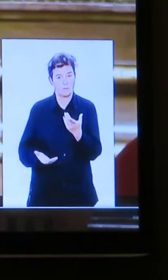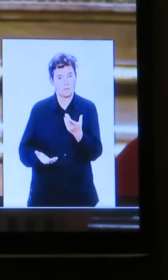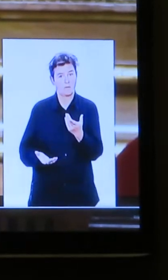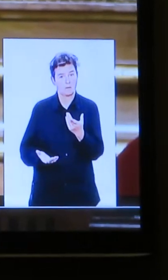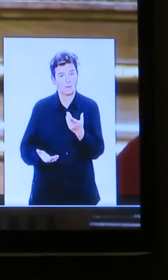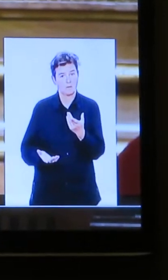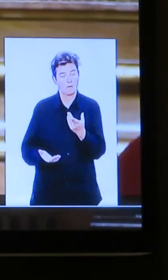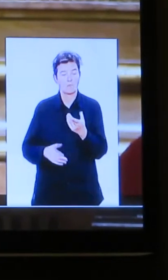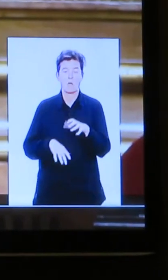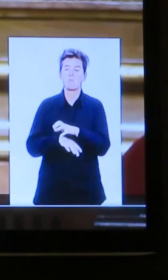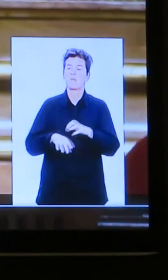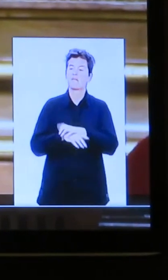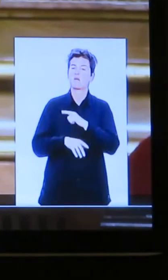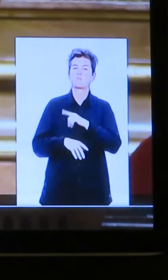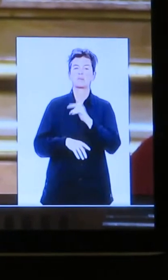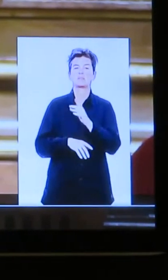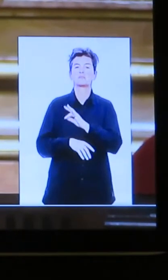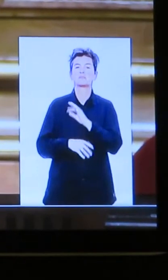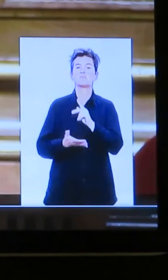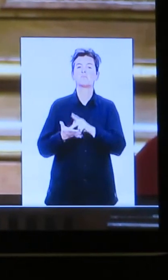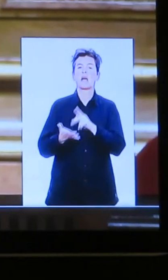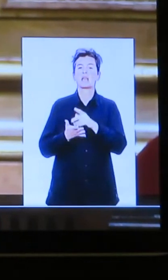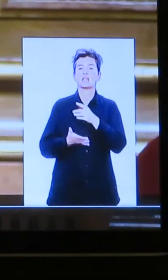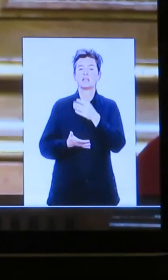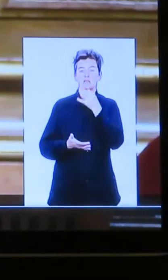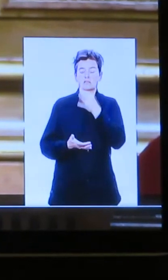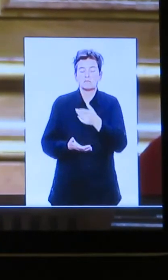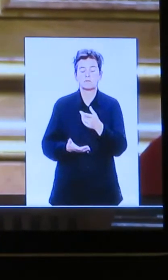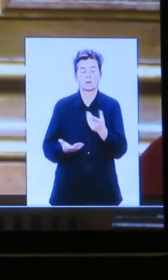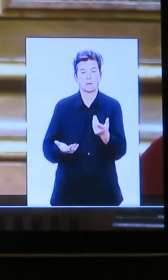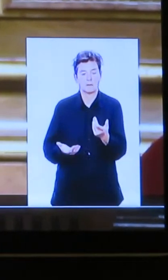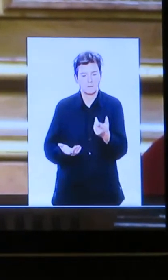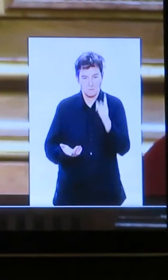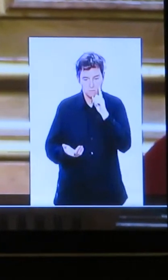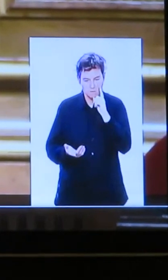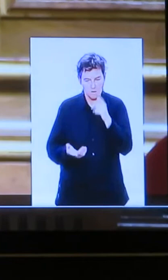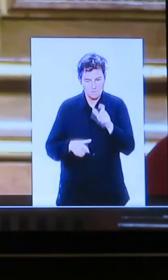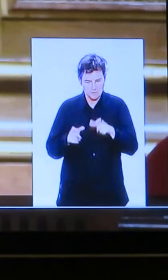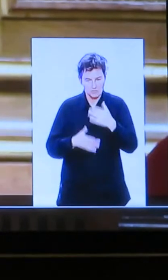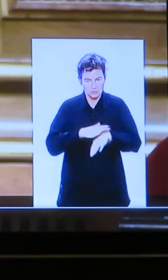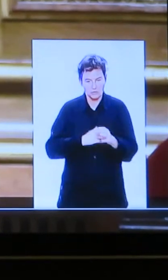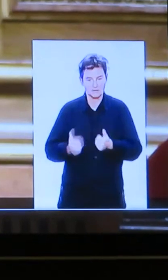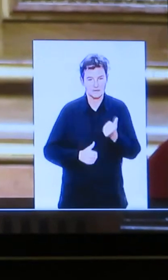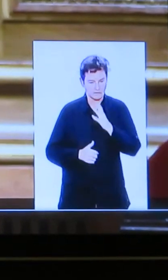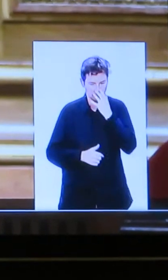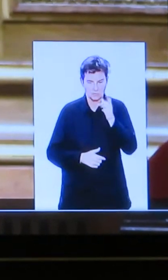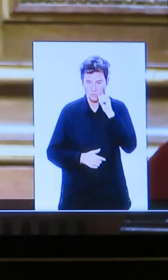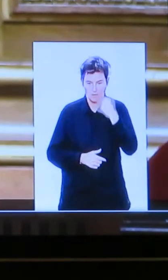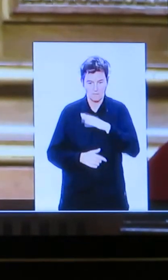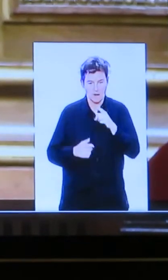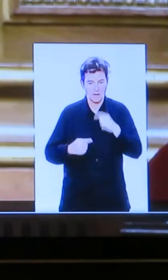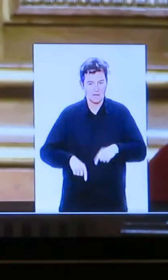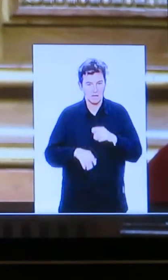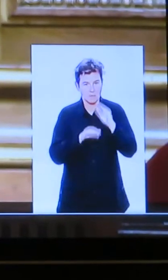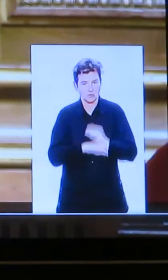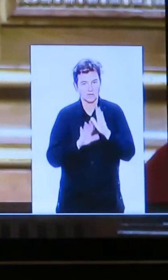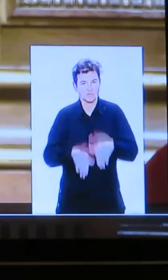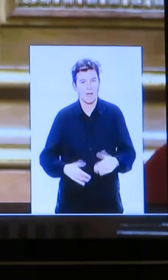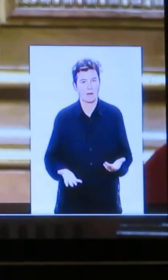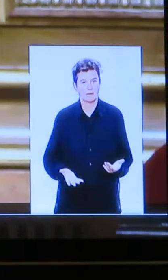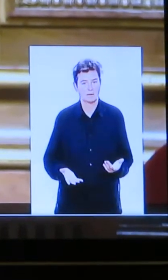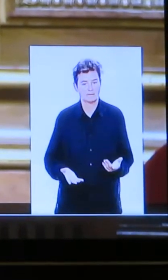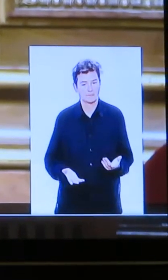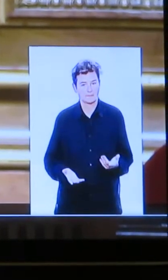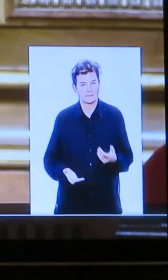sinistre préfet de police de Paris, c'est parce que votre gouvernement n'a pas su, pas pu ou pas voulu les protéger. Tous ces drames, vous en